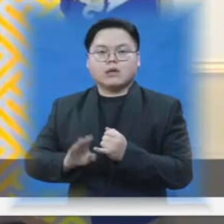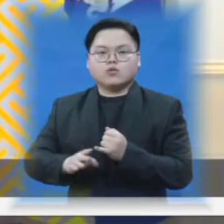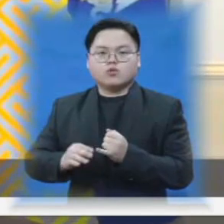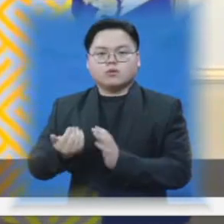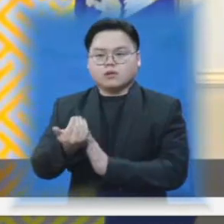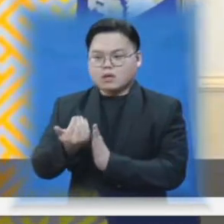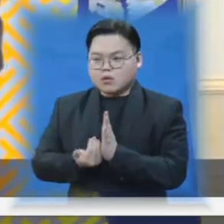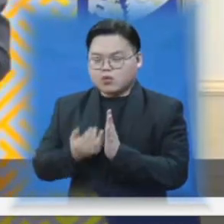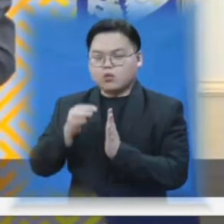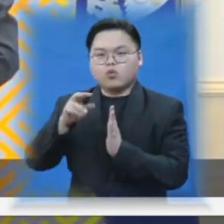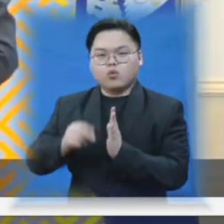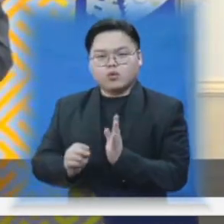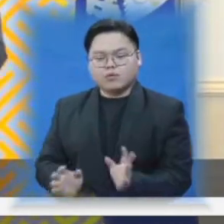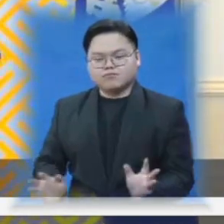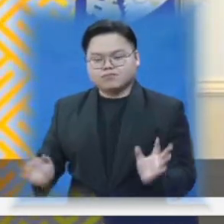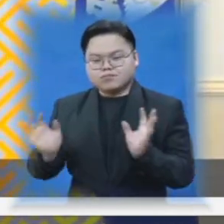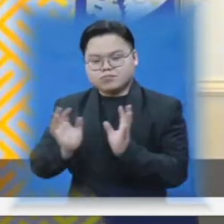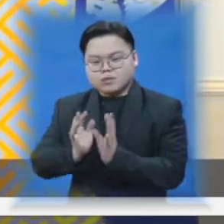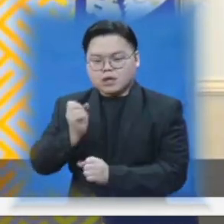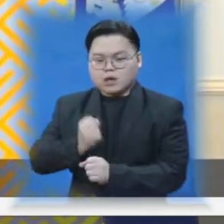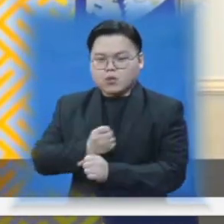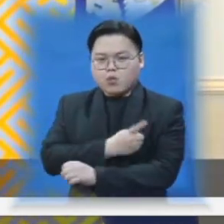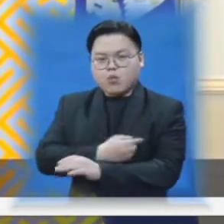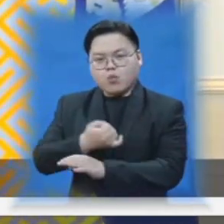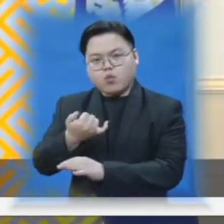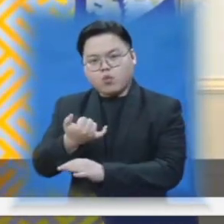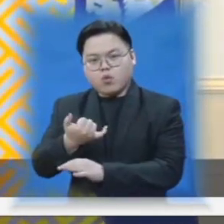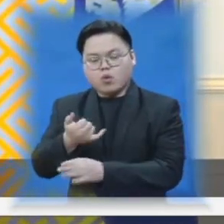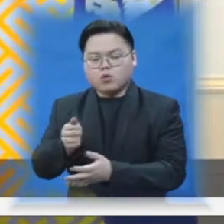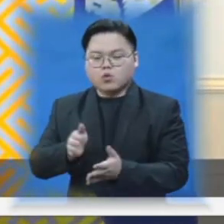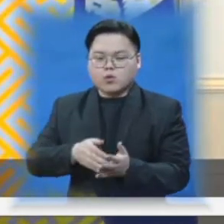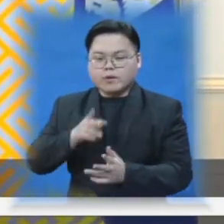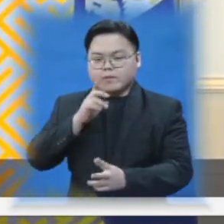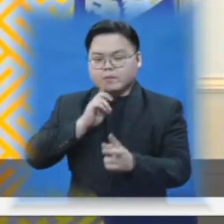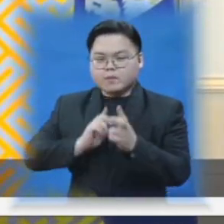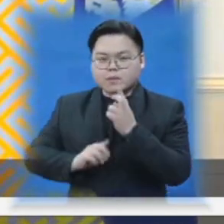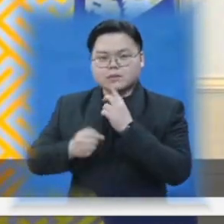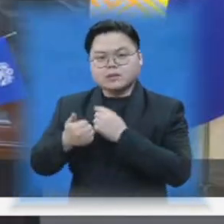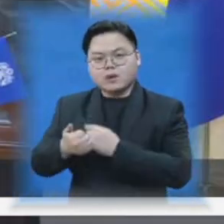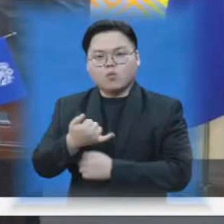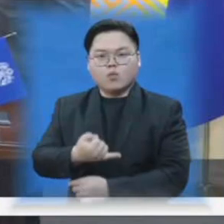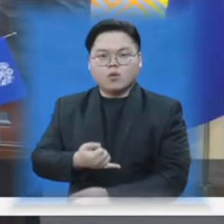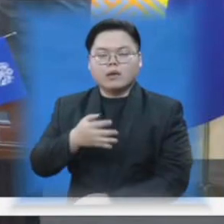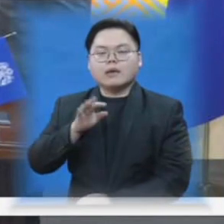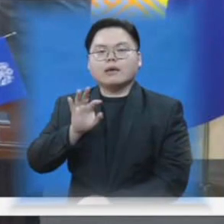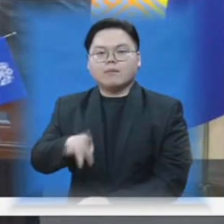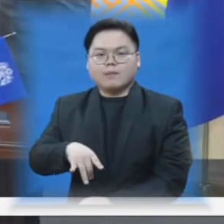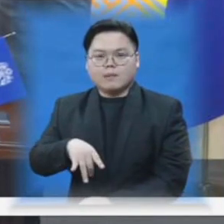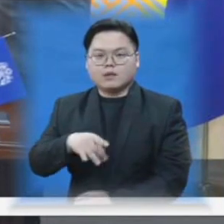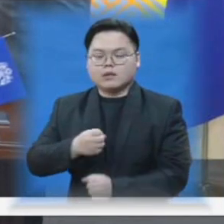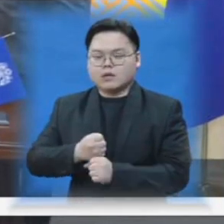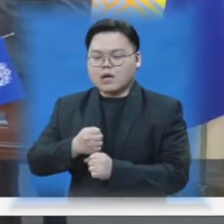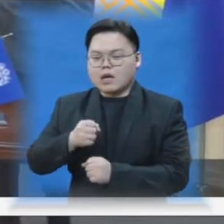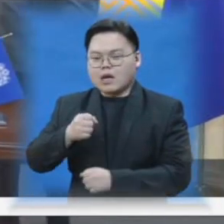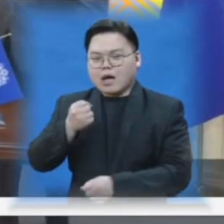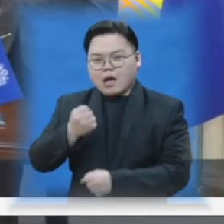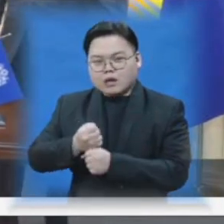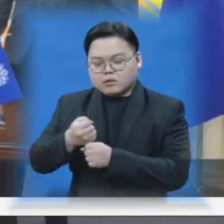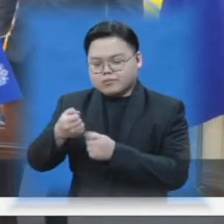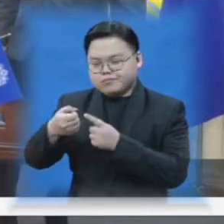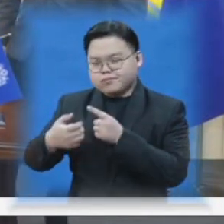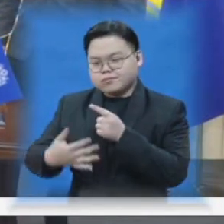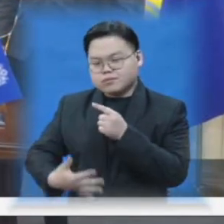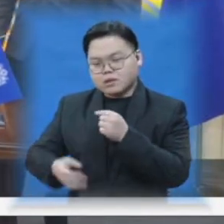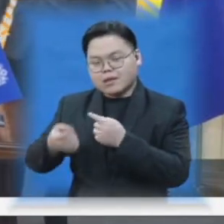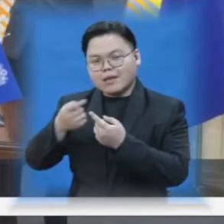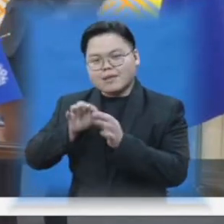гүйцэтгэлийн таталаар, за явцын талаар, алдаа өнөө дутагдaltaй байгаа талаар, зас чанд сайжруулсан ажлуудын талаар гээд нэгэн дэлгэрэнгүй